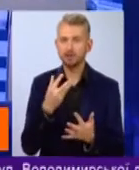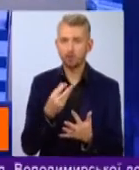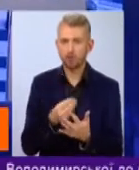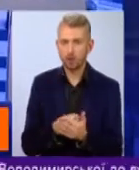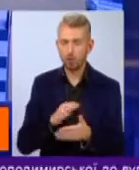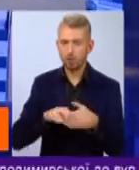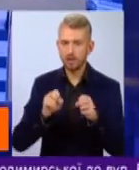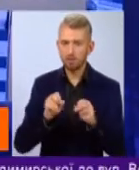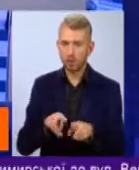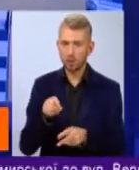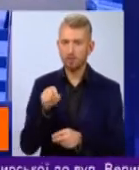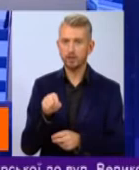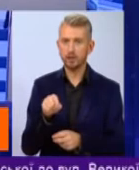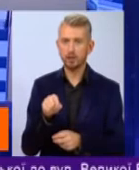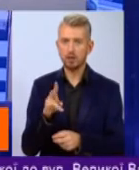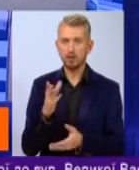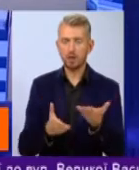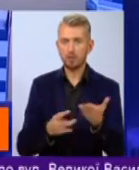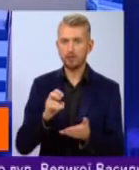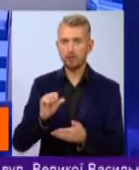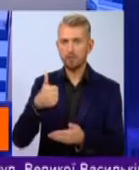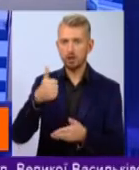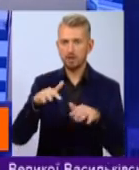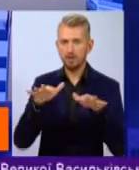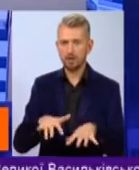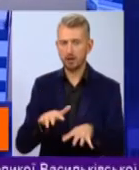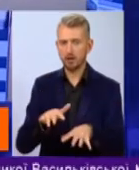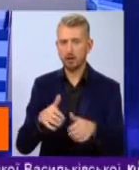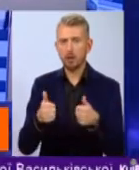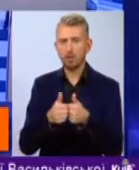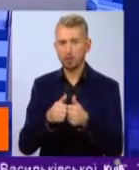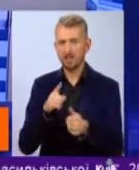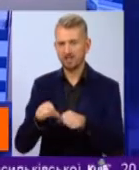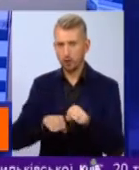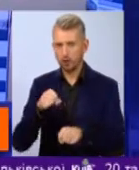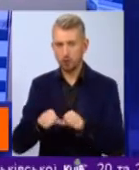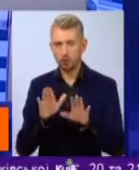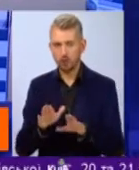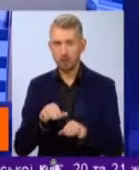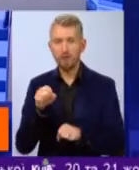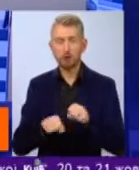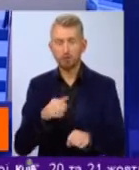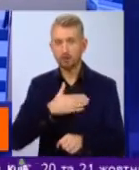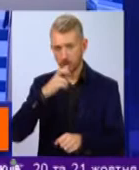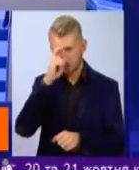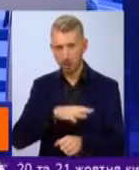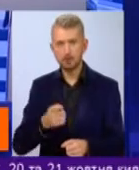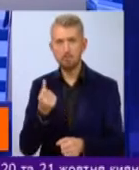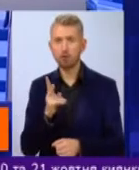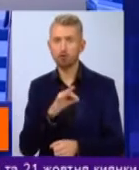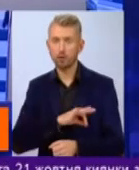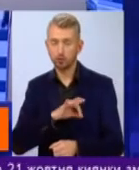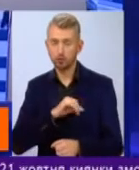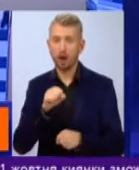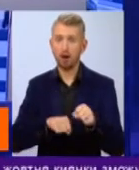за своєю безпекою він, напевно, на перших місцях поряд із велосипедом тільки. Але велосипедами в нашій країні мало хто користується. От